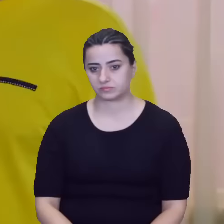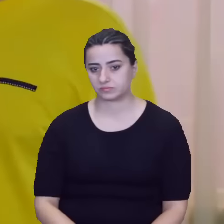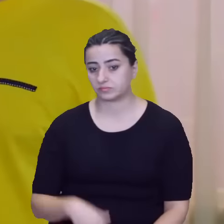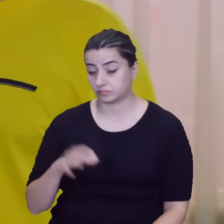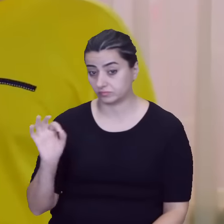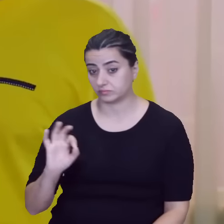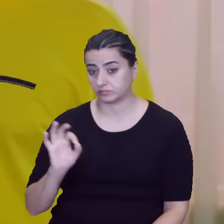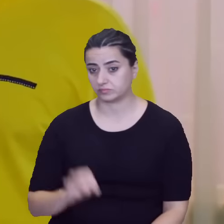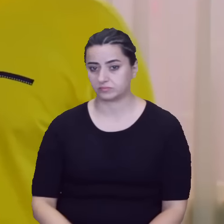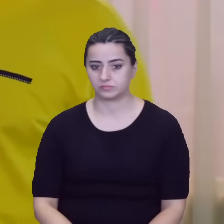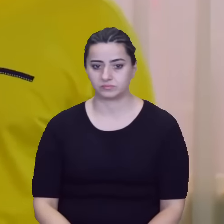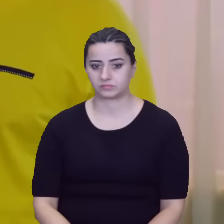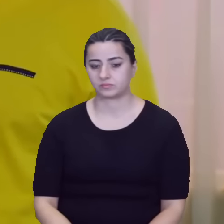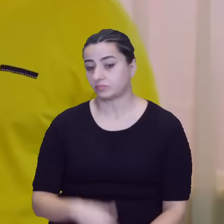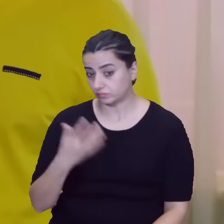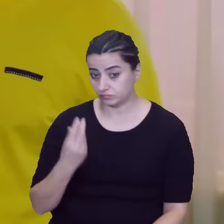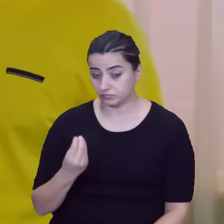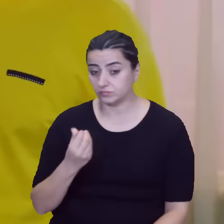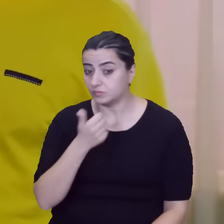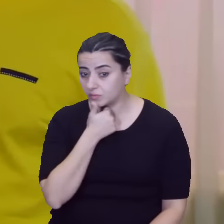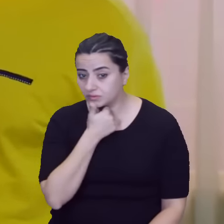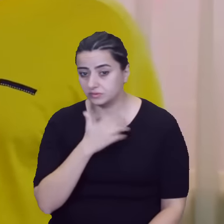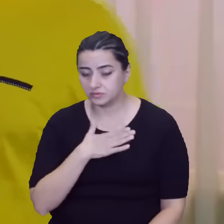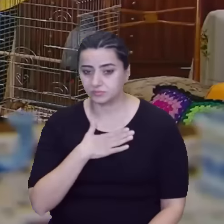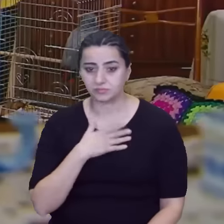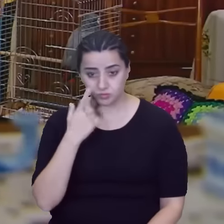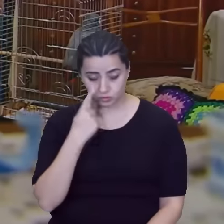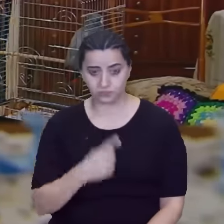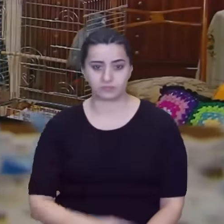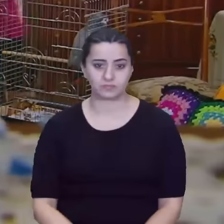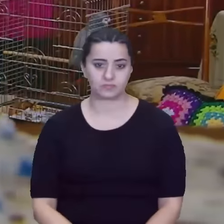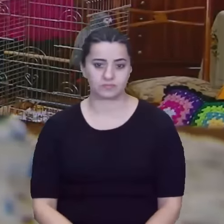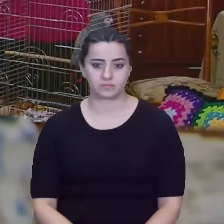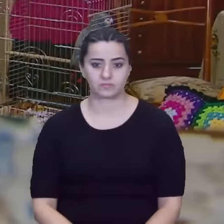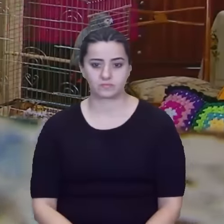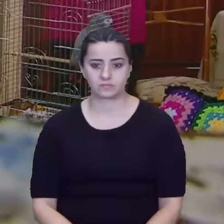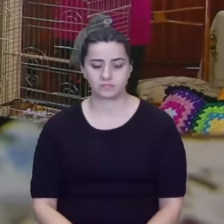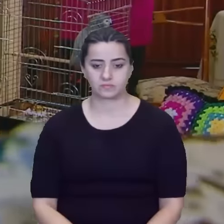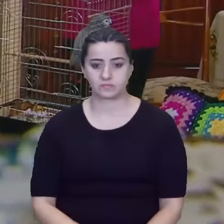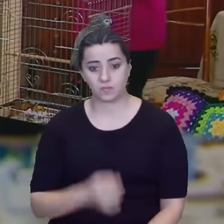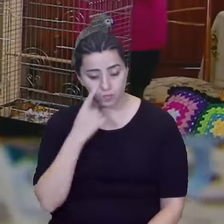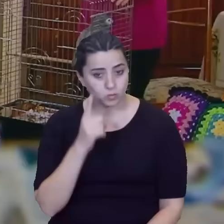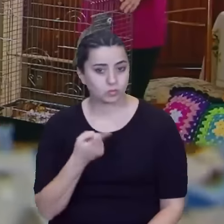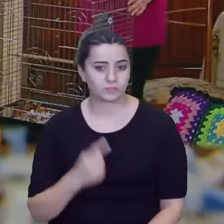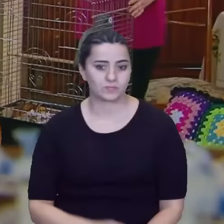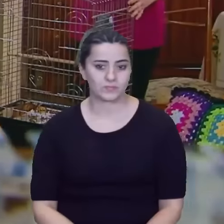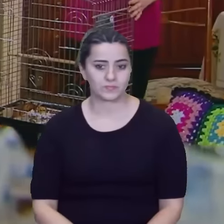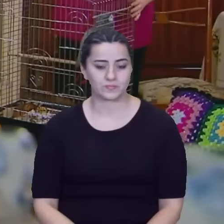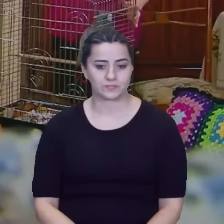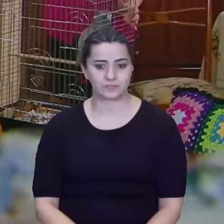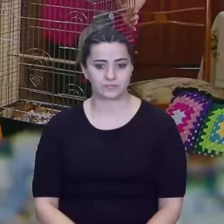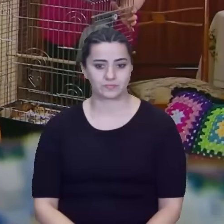Ha? Şöyle oldu babacığım. Göstereyim ben sana, bak şimdi, bak nasıl oldu. Bak, çok acayip ya. Bak